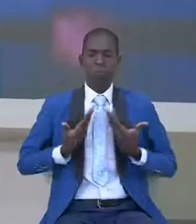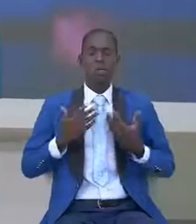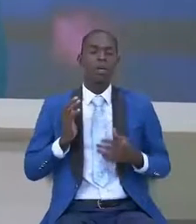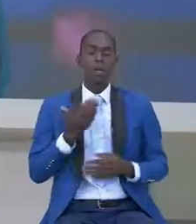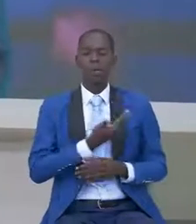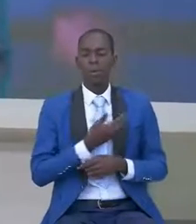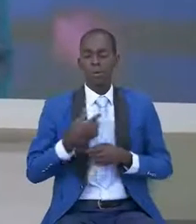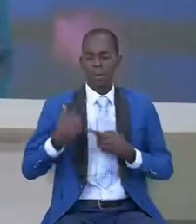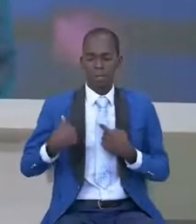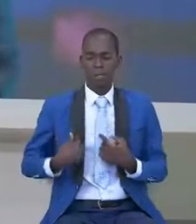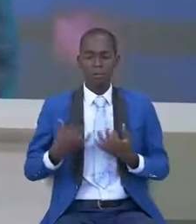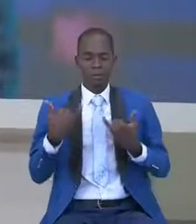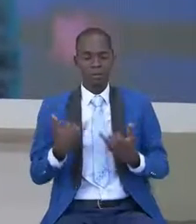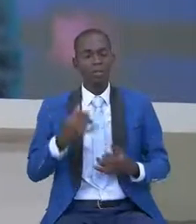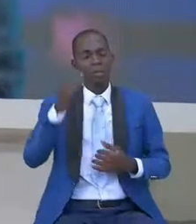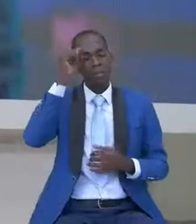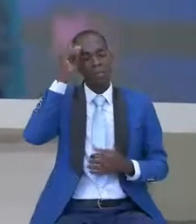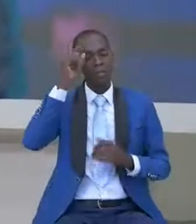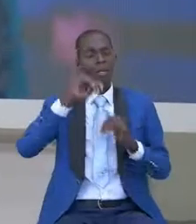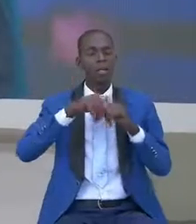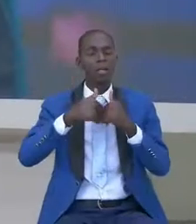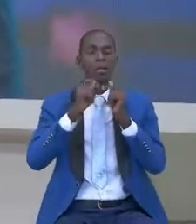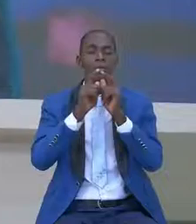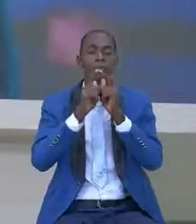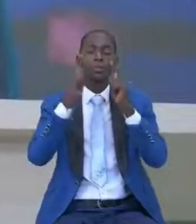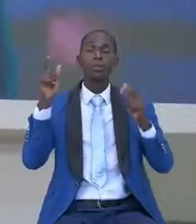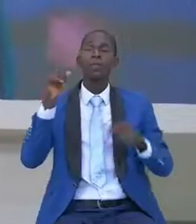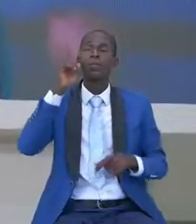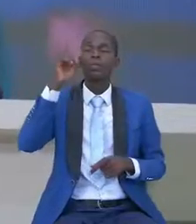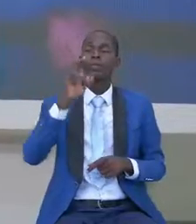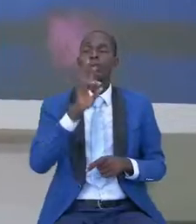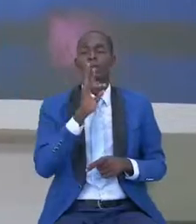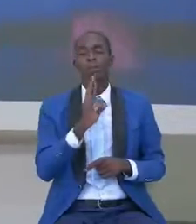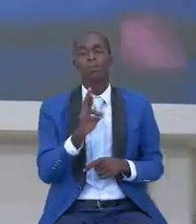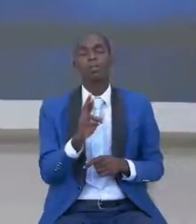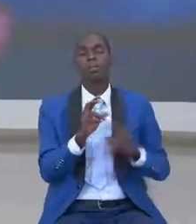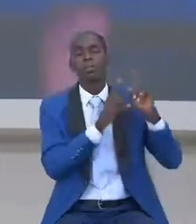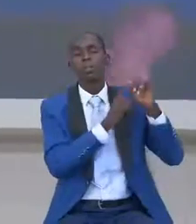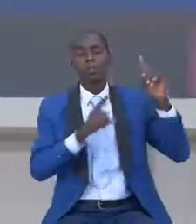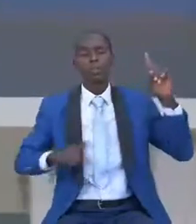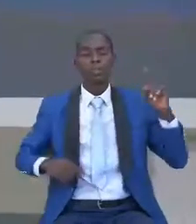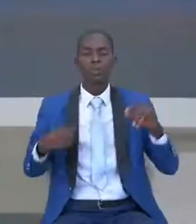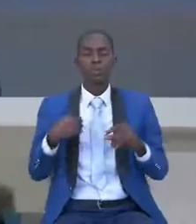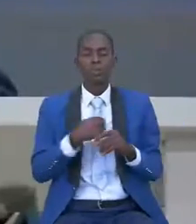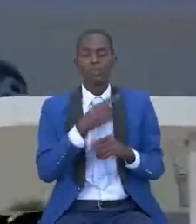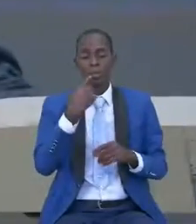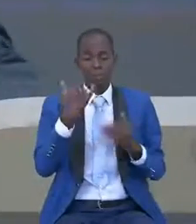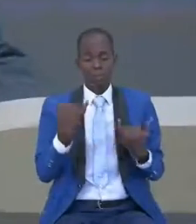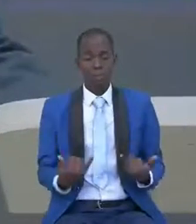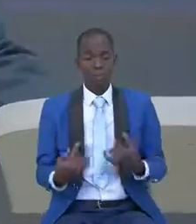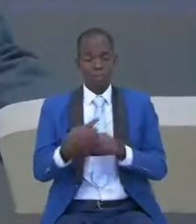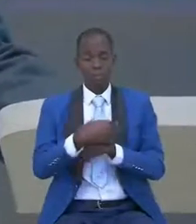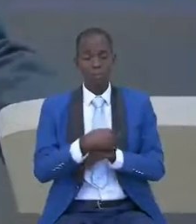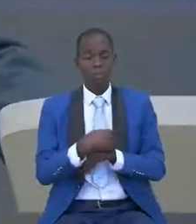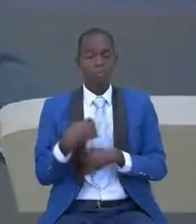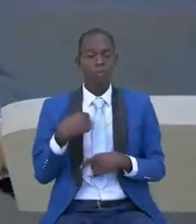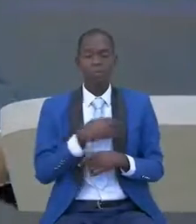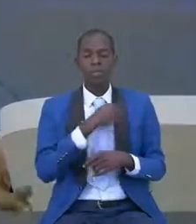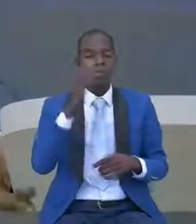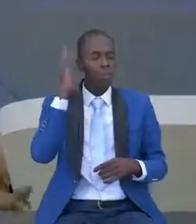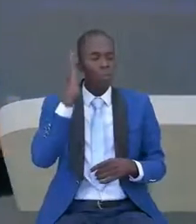cœurs comprennent que tu es grand. Seigneur, nous disons qu'en ce jour, nous